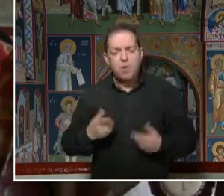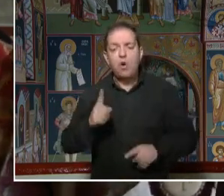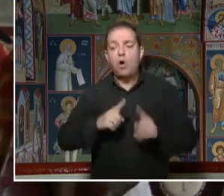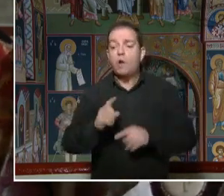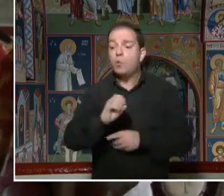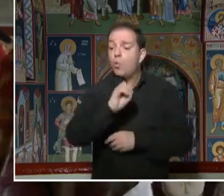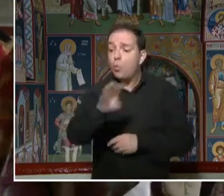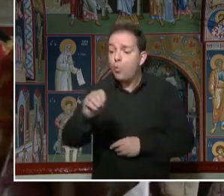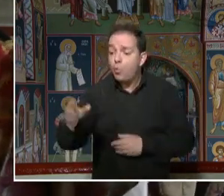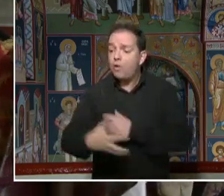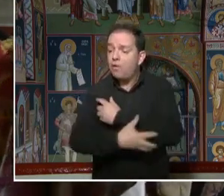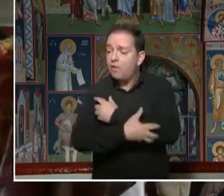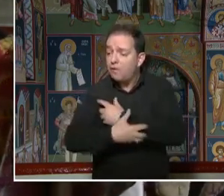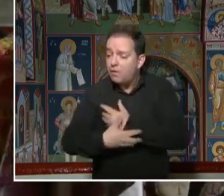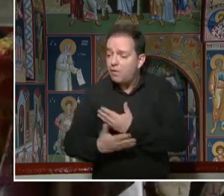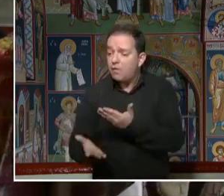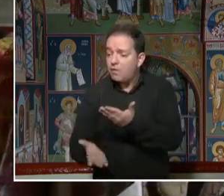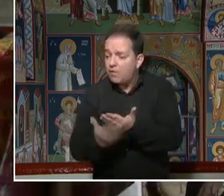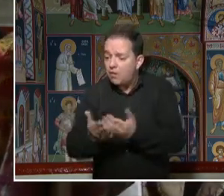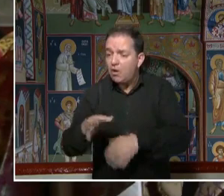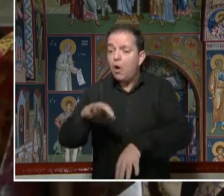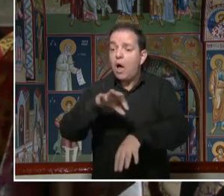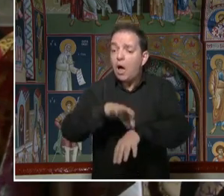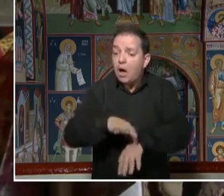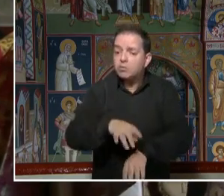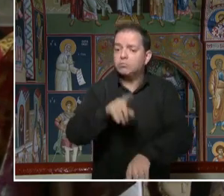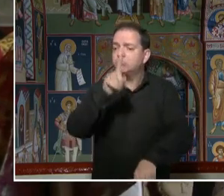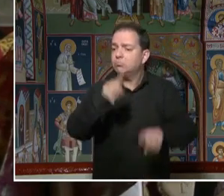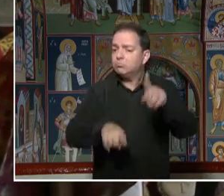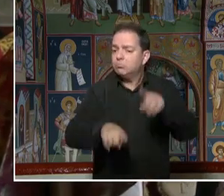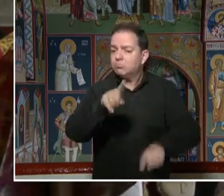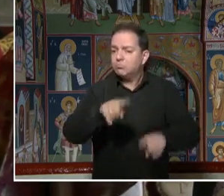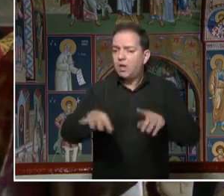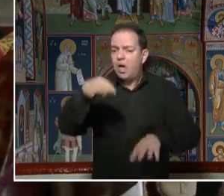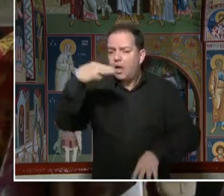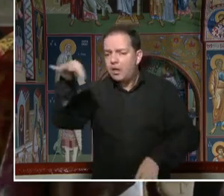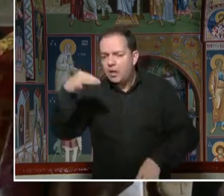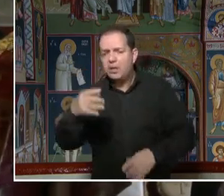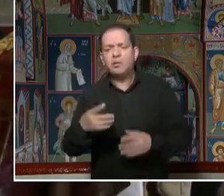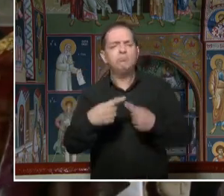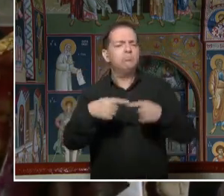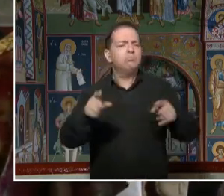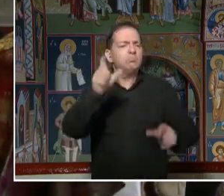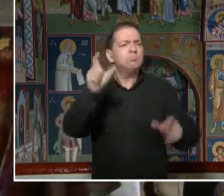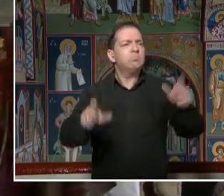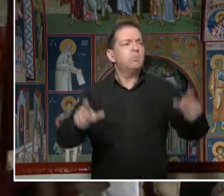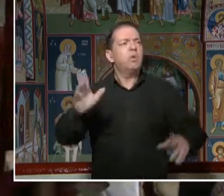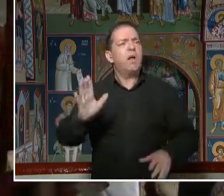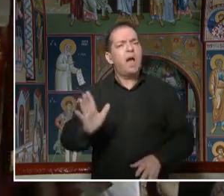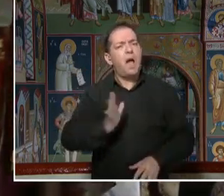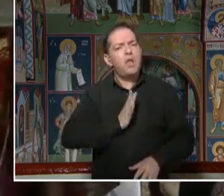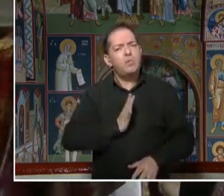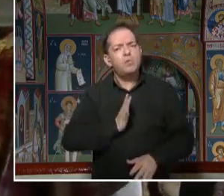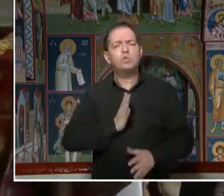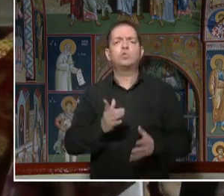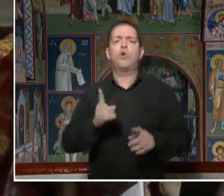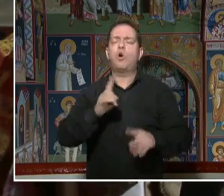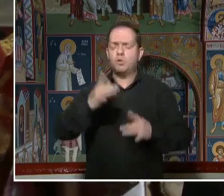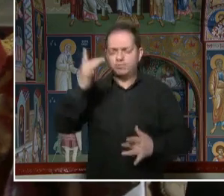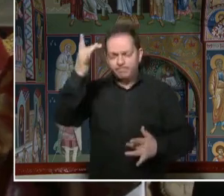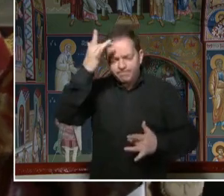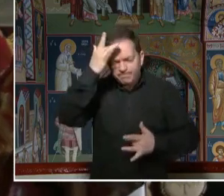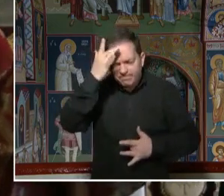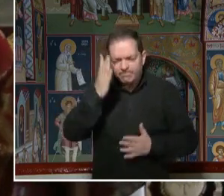ο ελεήμων, ο ασθενής, ο ανήμπορος και γενικά ο κάθε